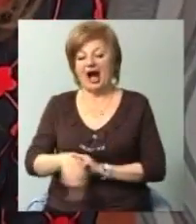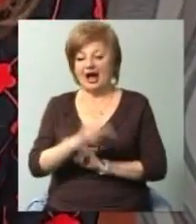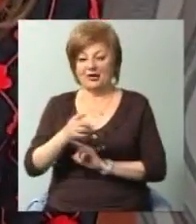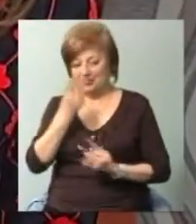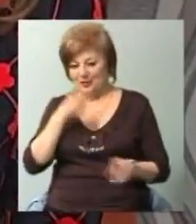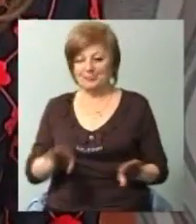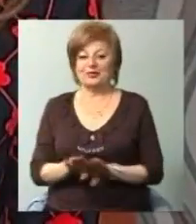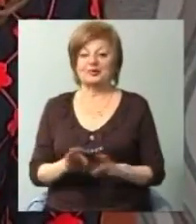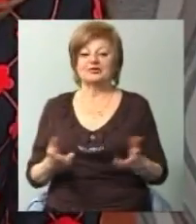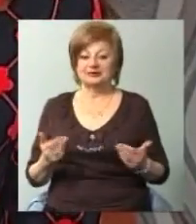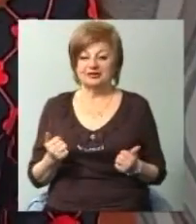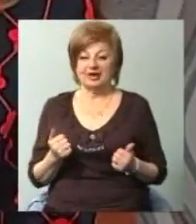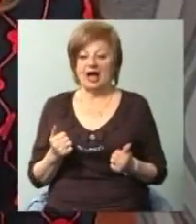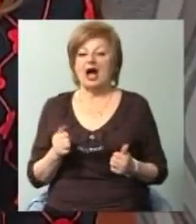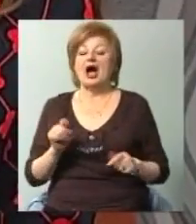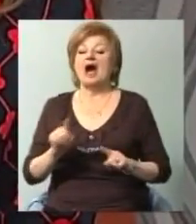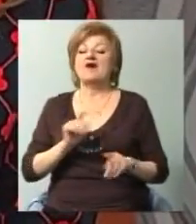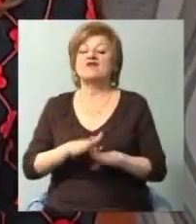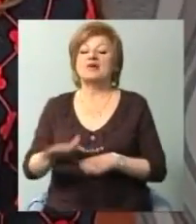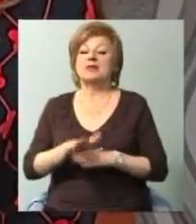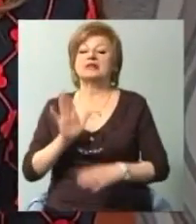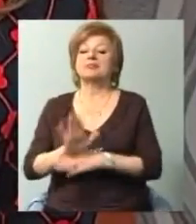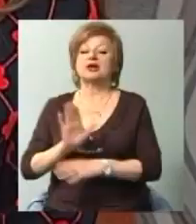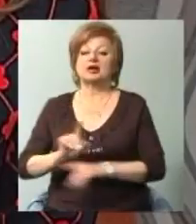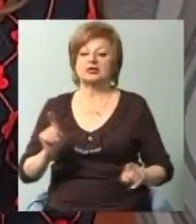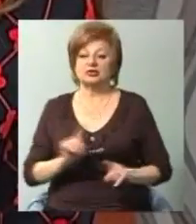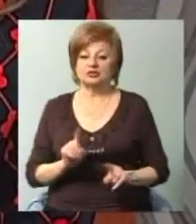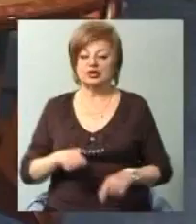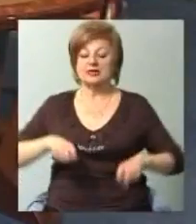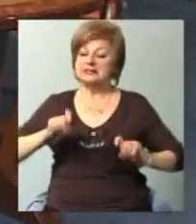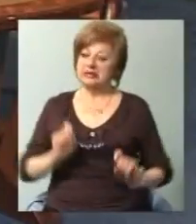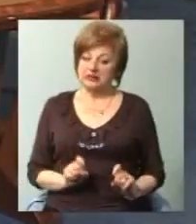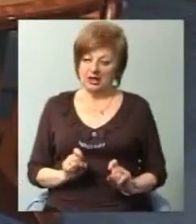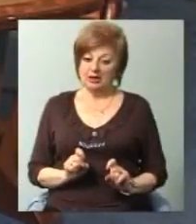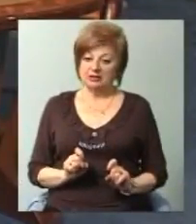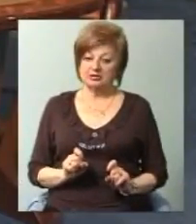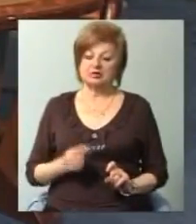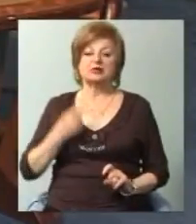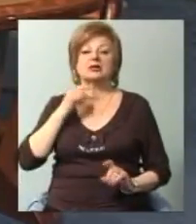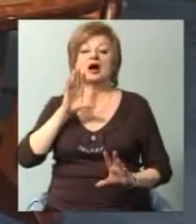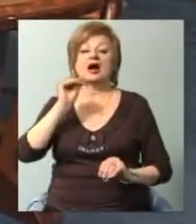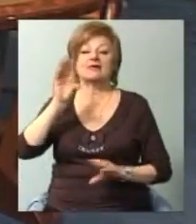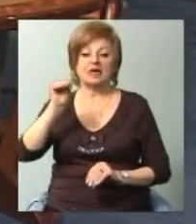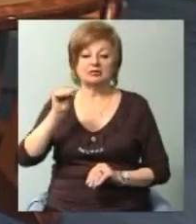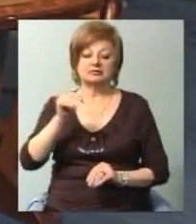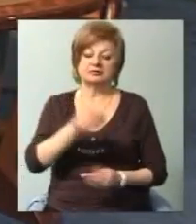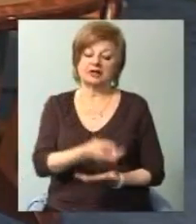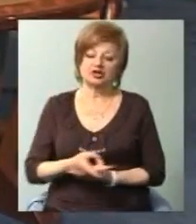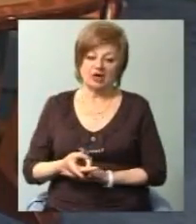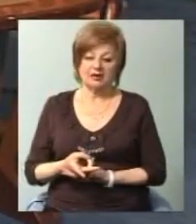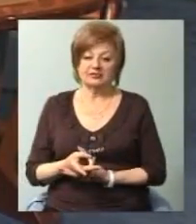якийсь чи що? Які вона команди, до речі, знає ваша? Сидіти, голос,